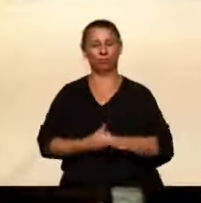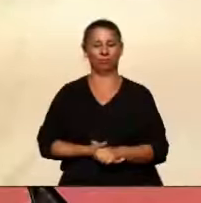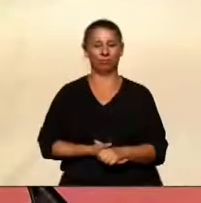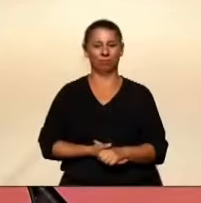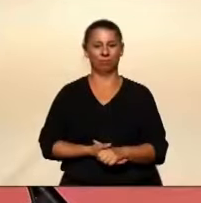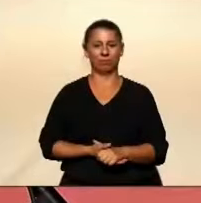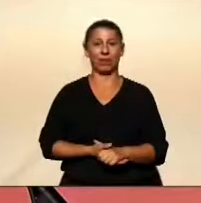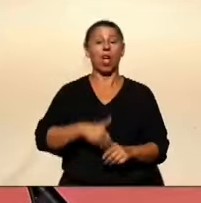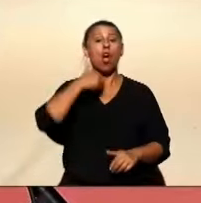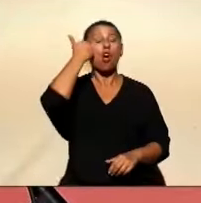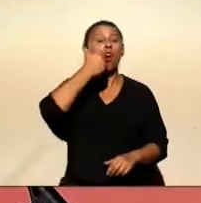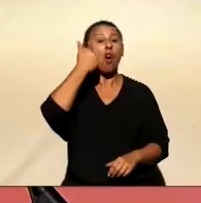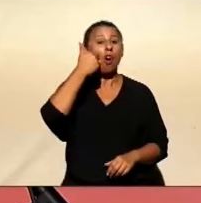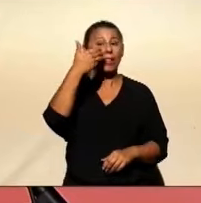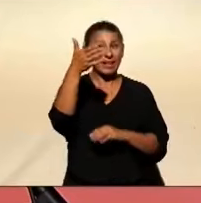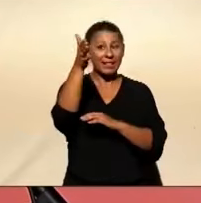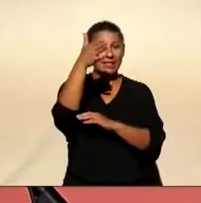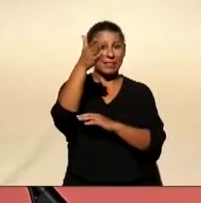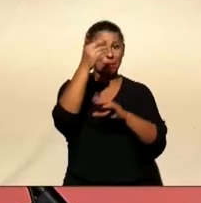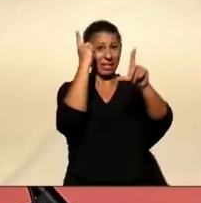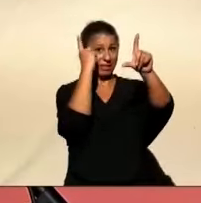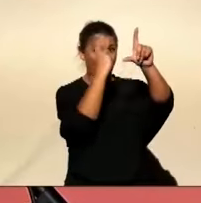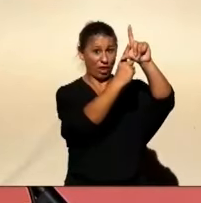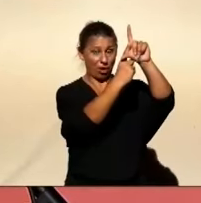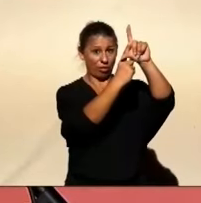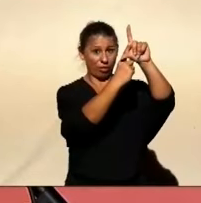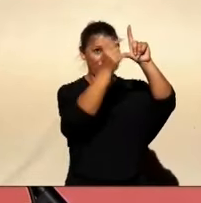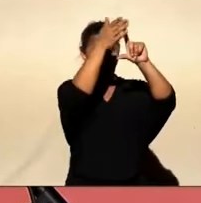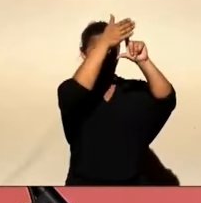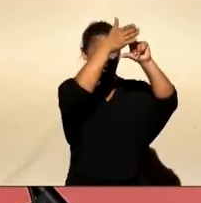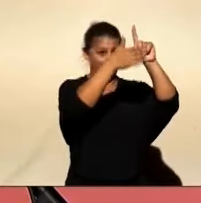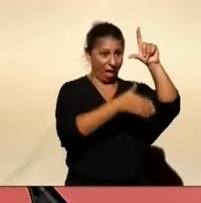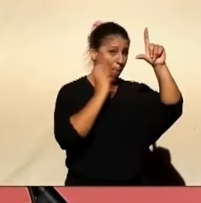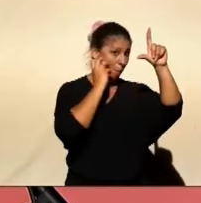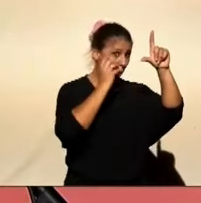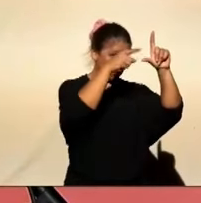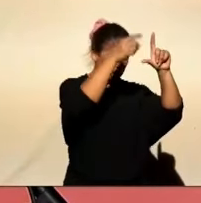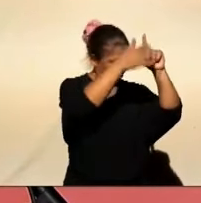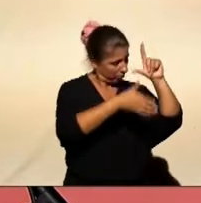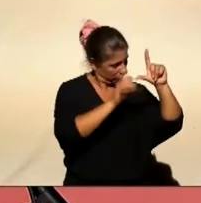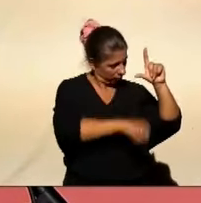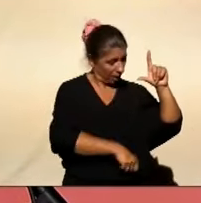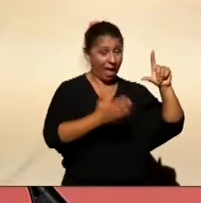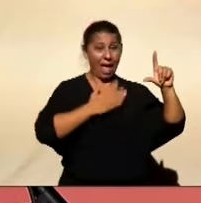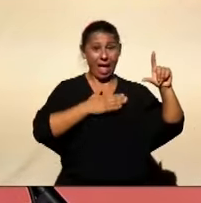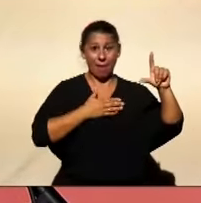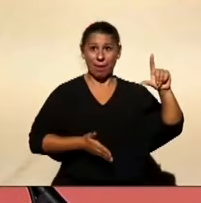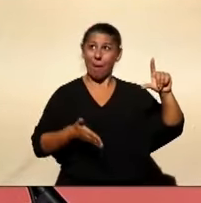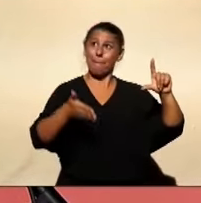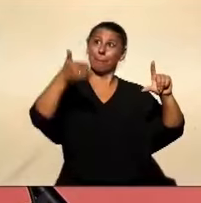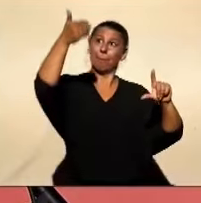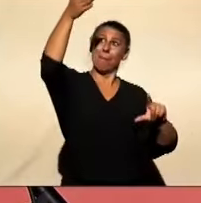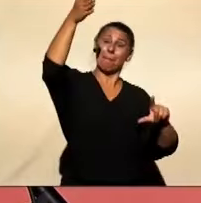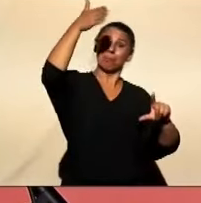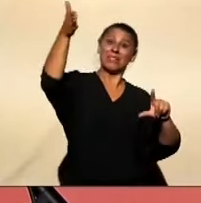Η κόκκινη σημαία με το σφυροδρέπανο κατέβηκε από το Κρεμλίνο, εμείς όμως την κρατάμε